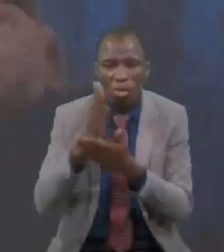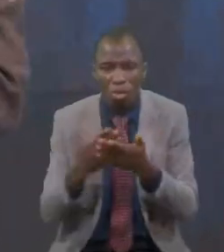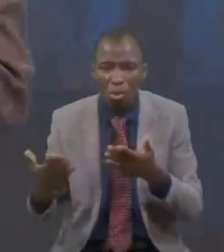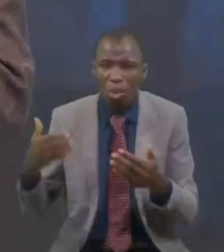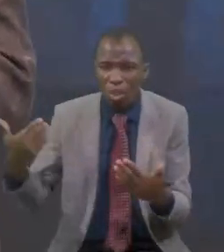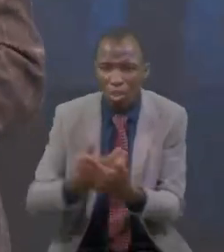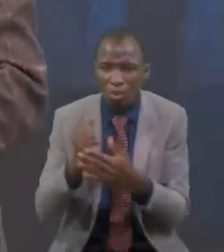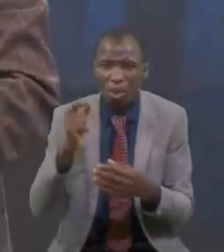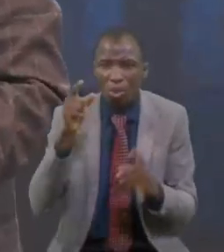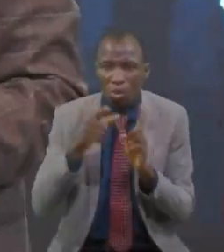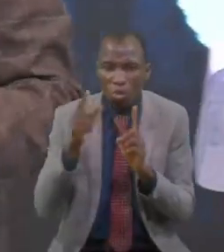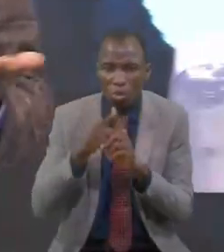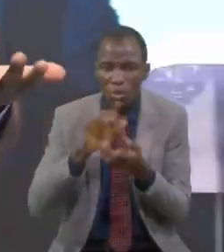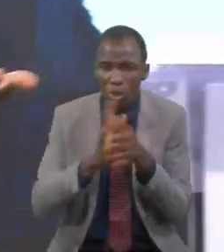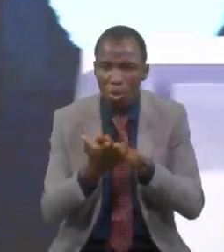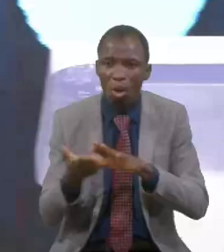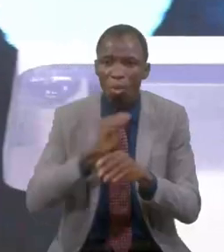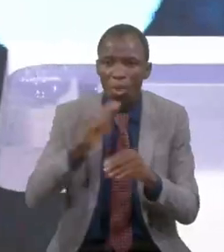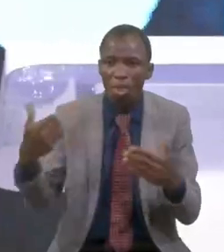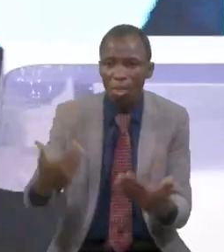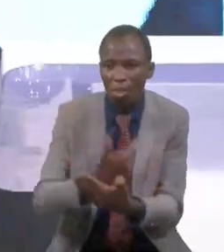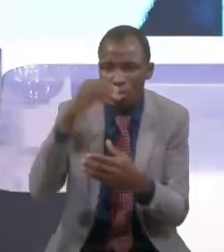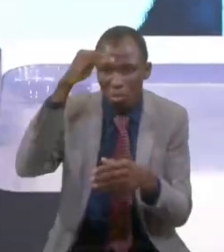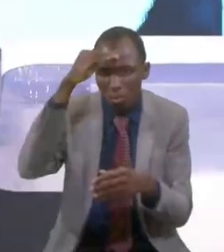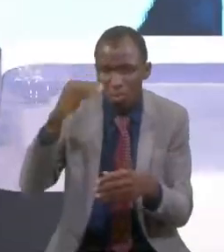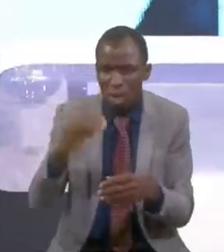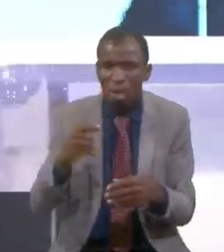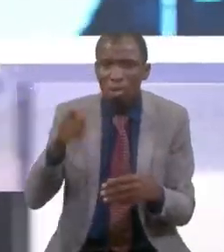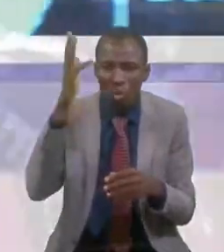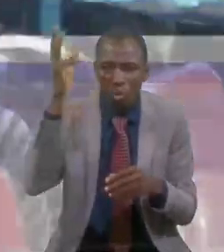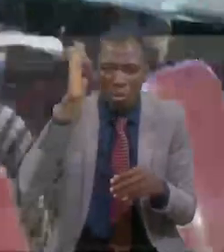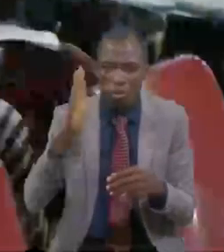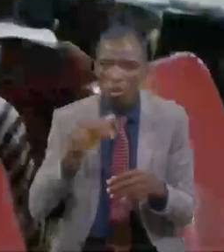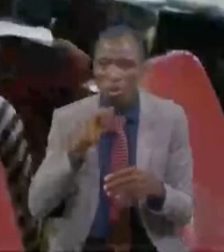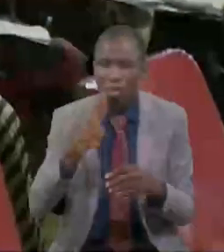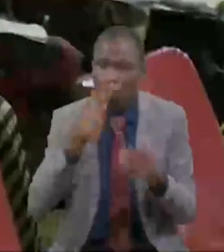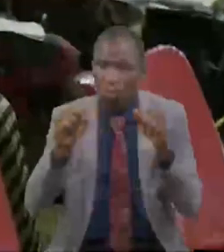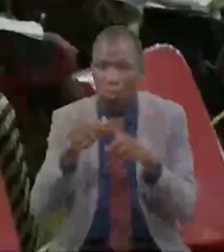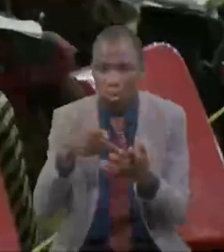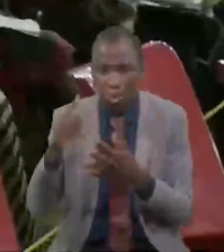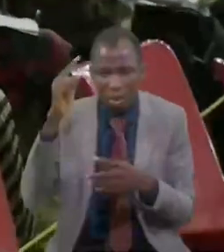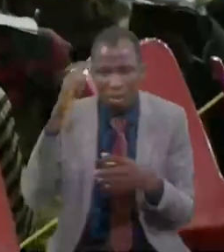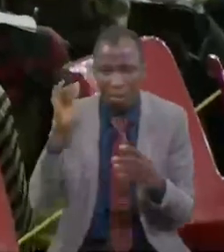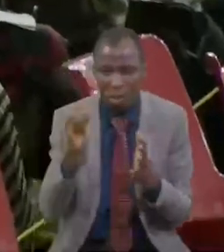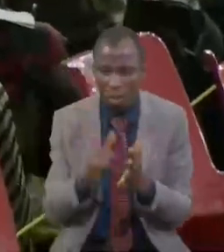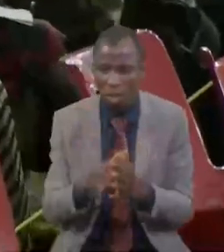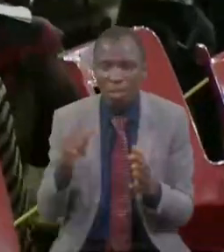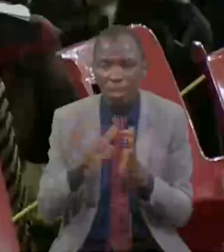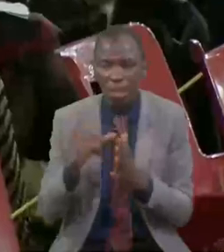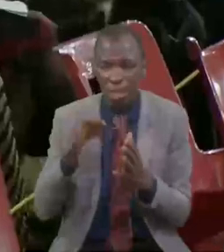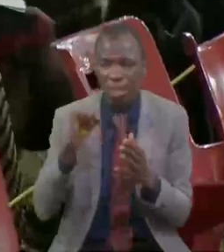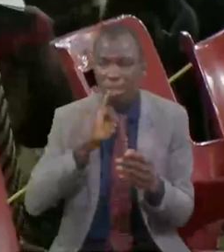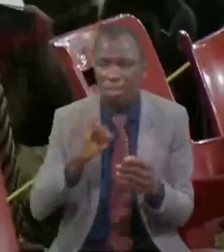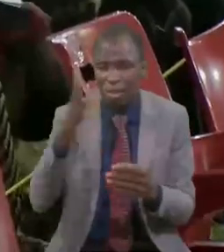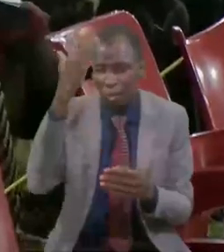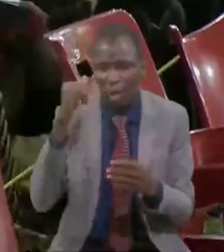un nouvel homme et des nouvelles femmes alors vous ne serez pas en mesure de payer pour tout cela c'est pourquoi c'est un